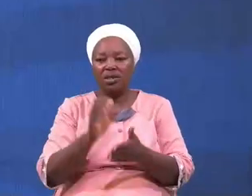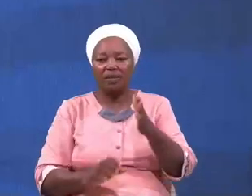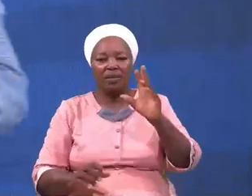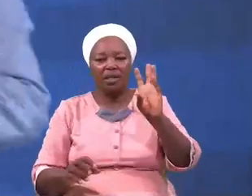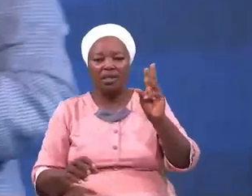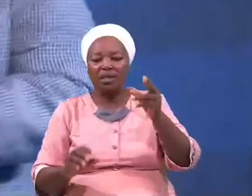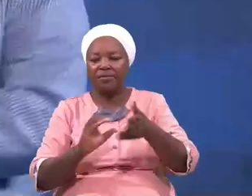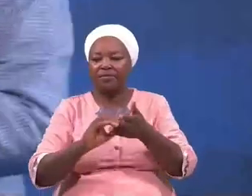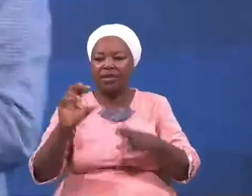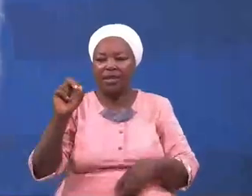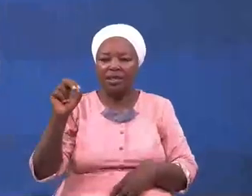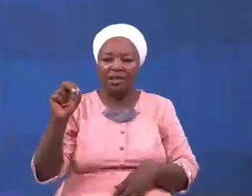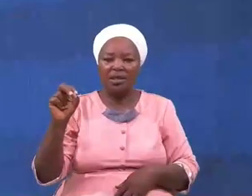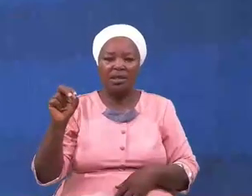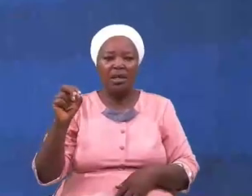Acte 16 au verset 30.